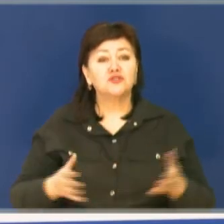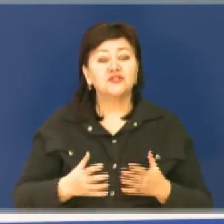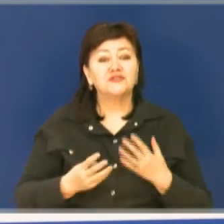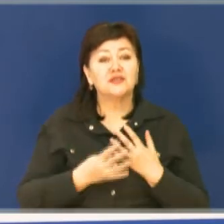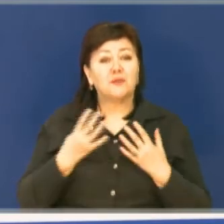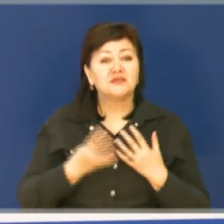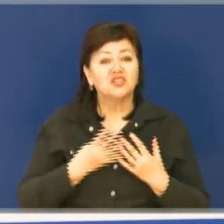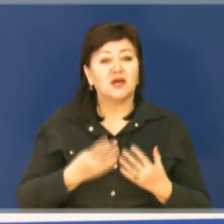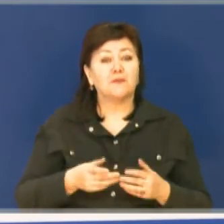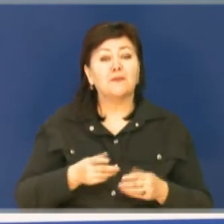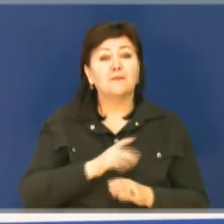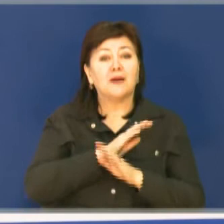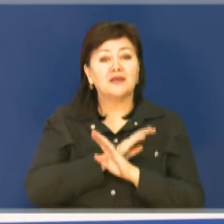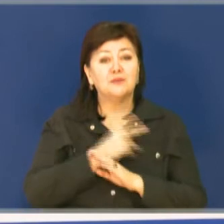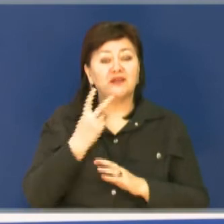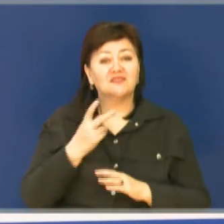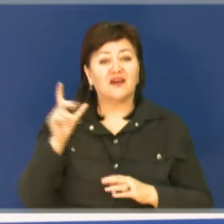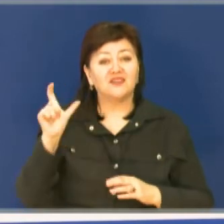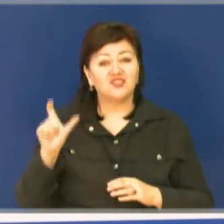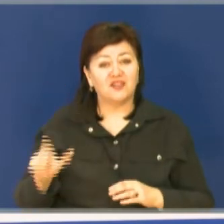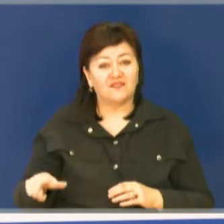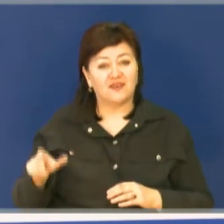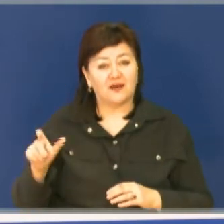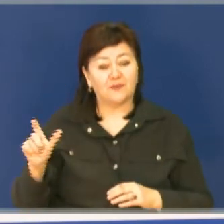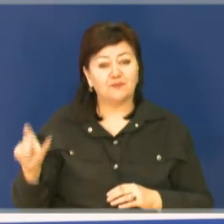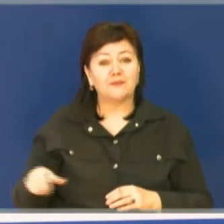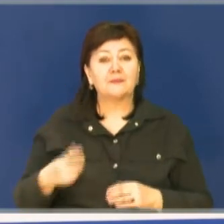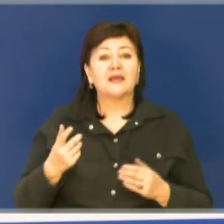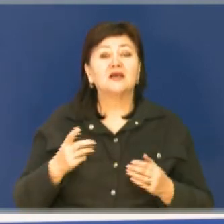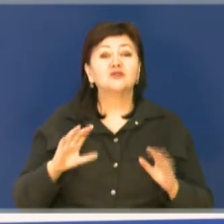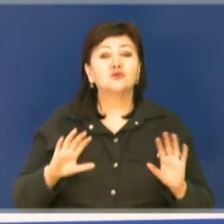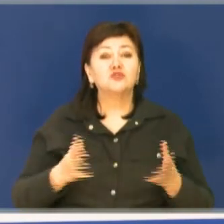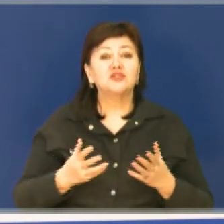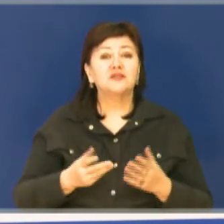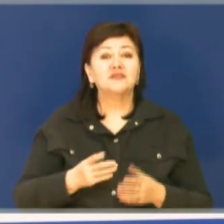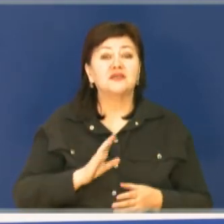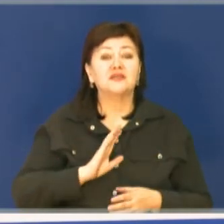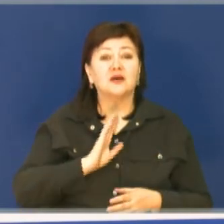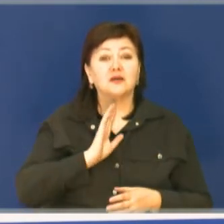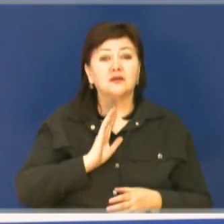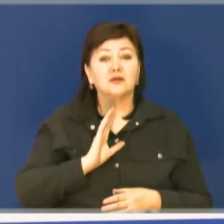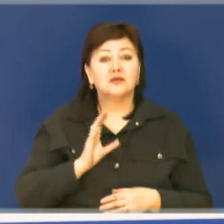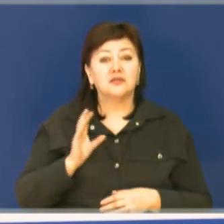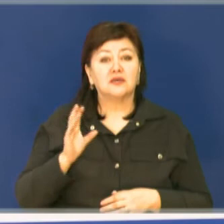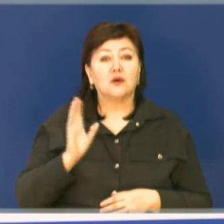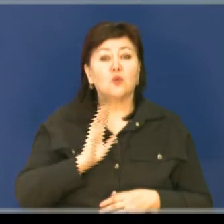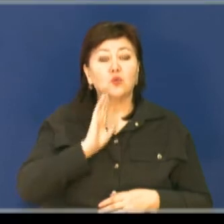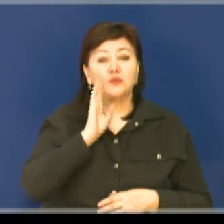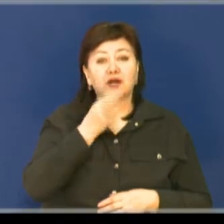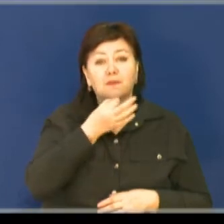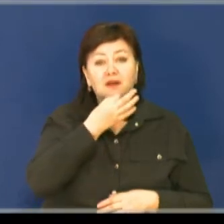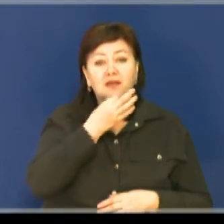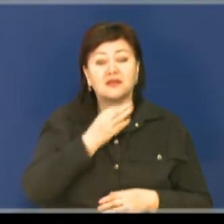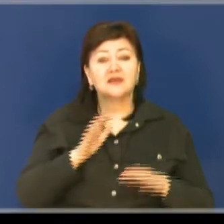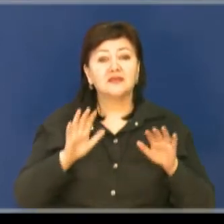погибли 2 человека. Инцидент произошел 3 марта около 4 часов 30 минут утра по адресу Билибая, 23. На